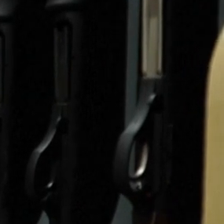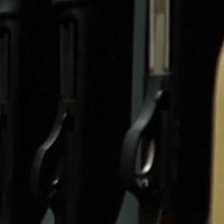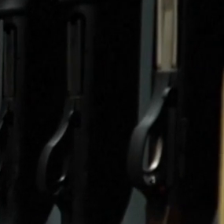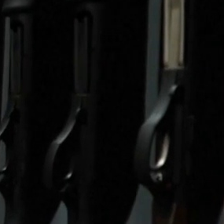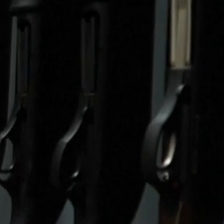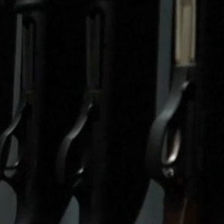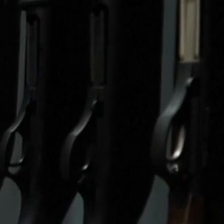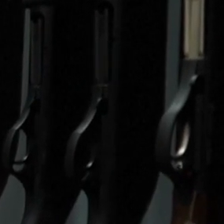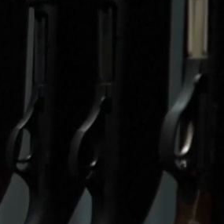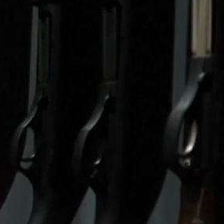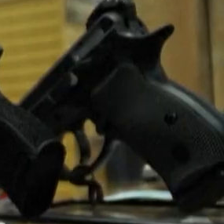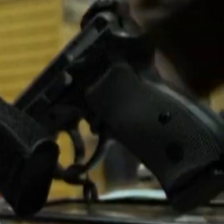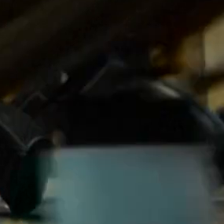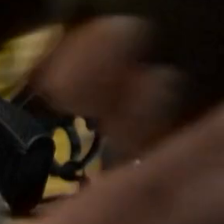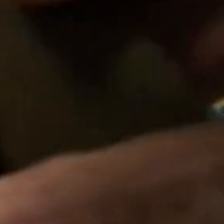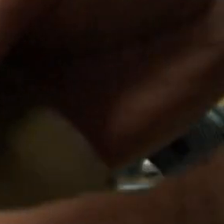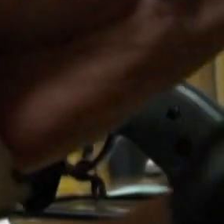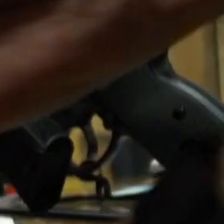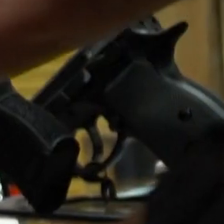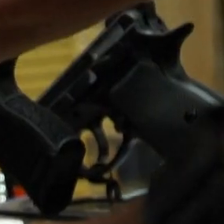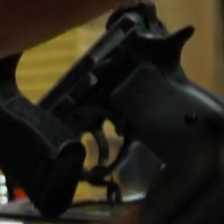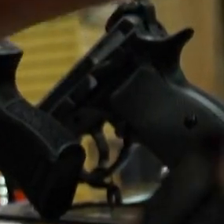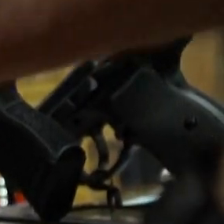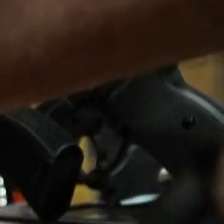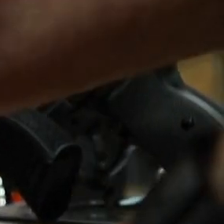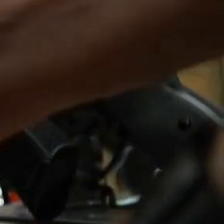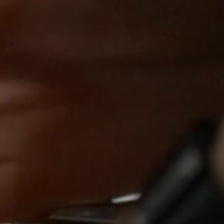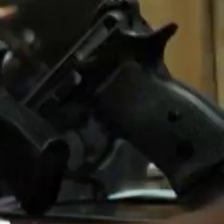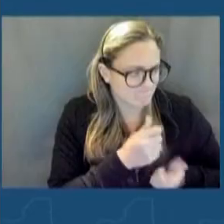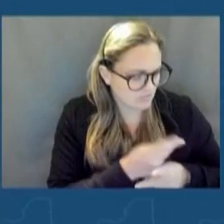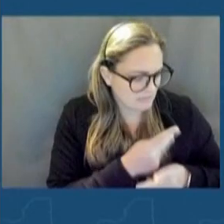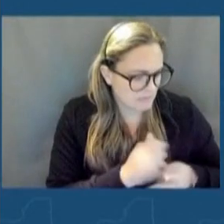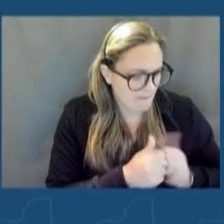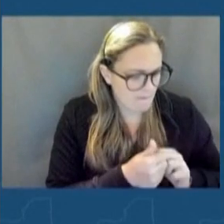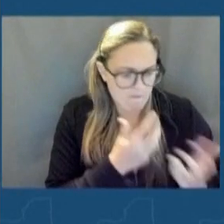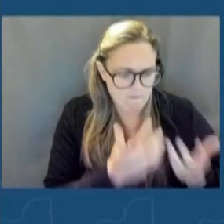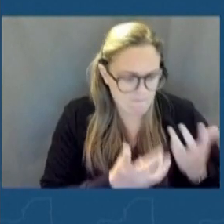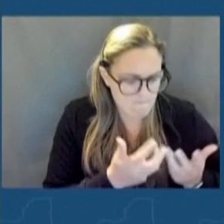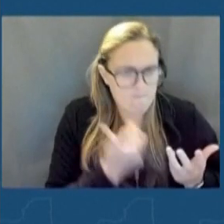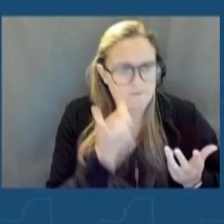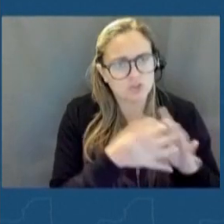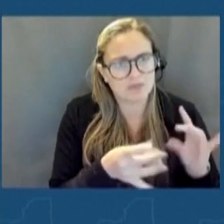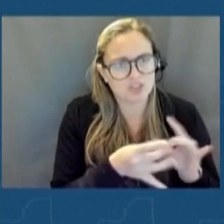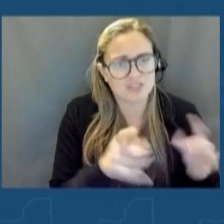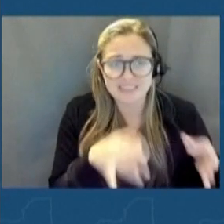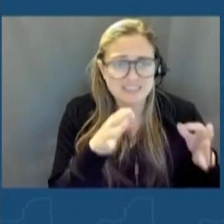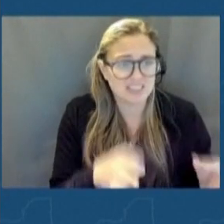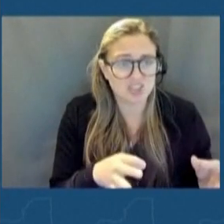analoghe restrizioni già posta in essere da altri stati e che ha provocato l'indignazione della governatrice di new york